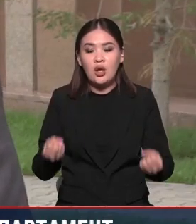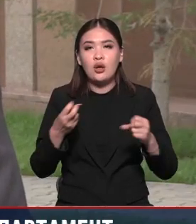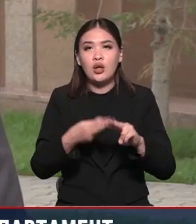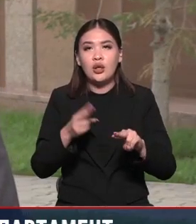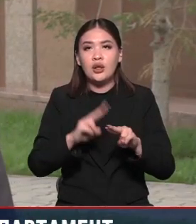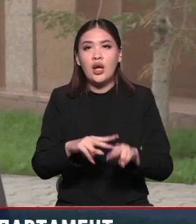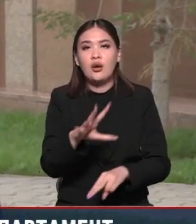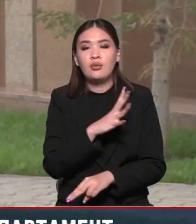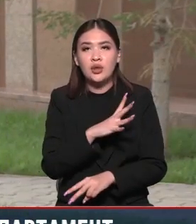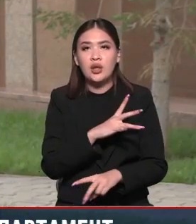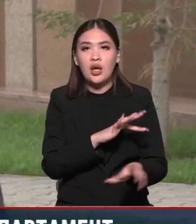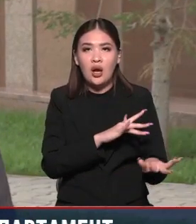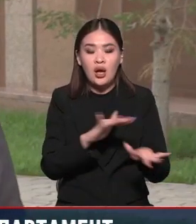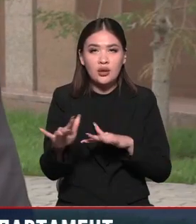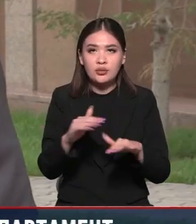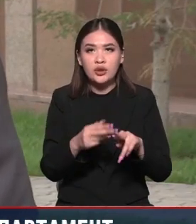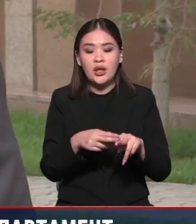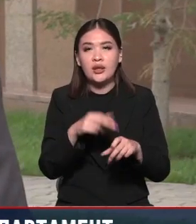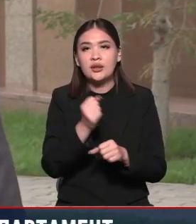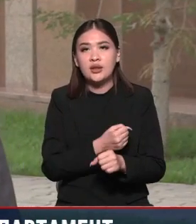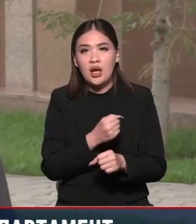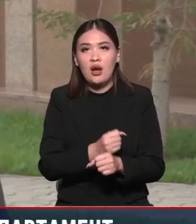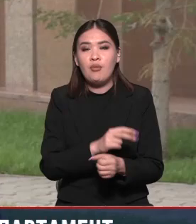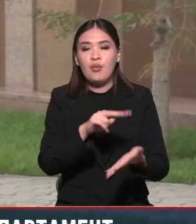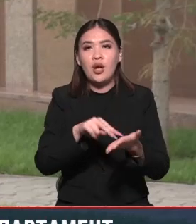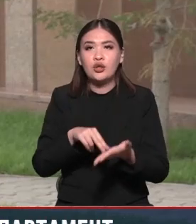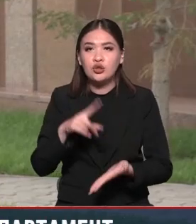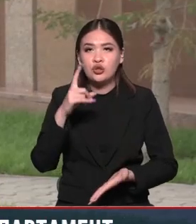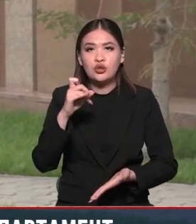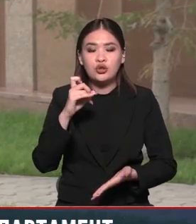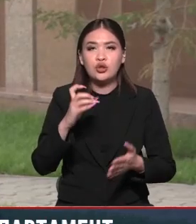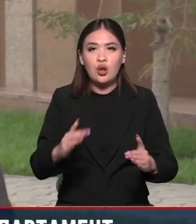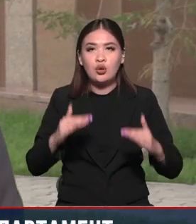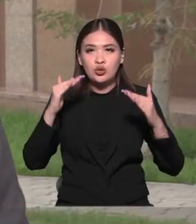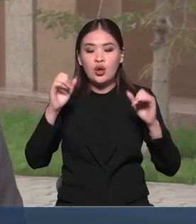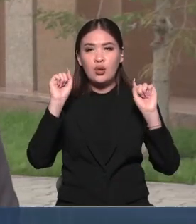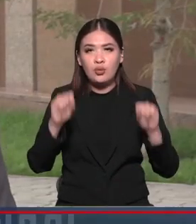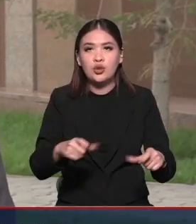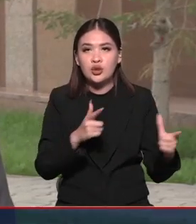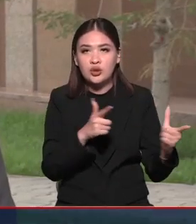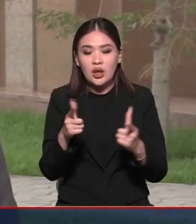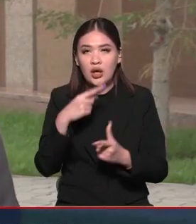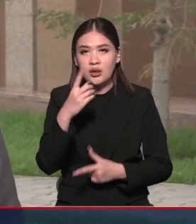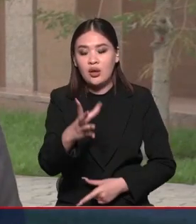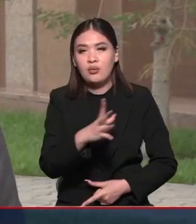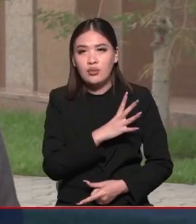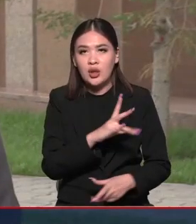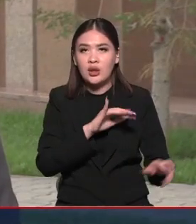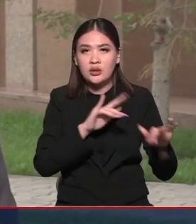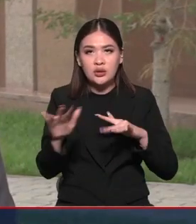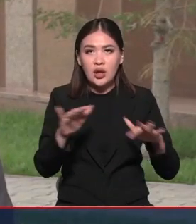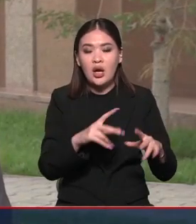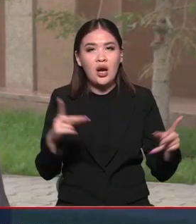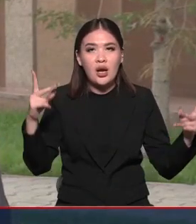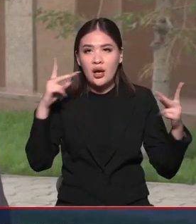министрлігі шекті бағалады қалыптастыру әдістемесін бағаны 100%-ға көтеруге болатында етіп әзірлеген. Баға белгілеу әдістемесі мүлдем